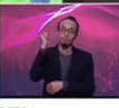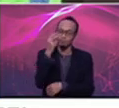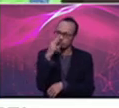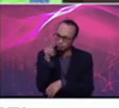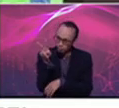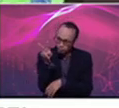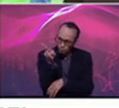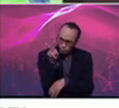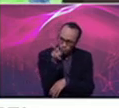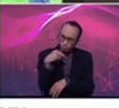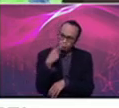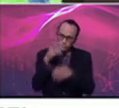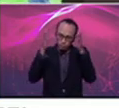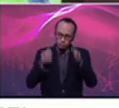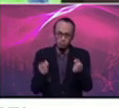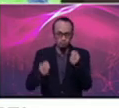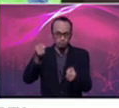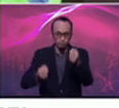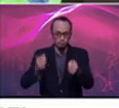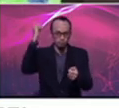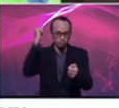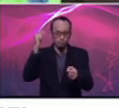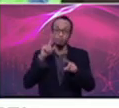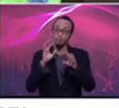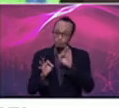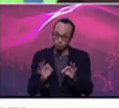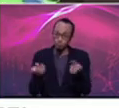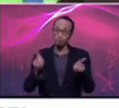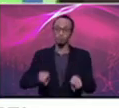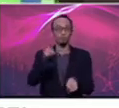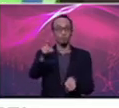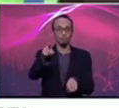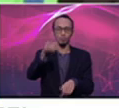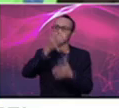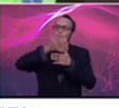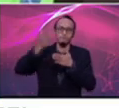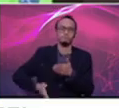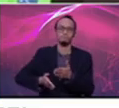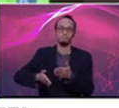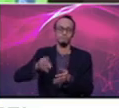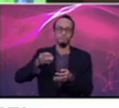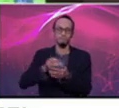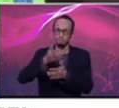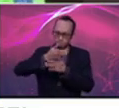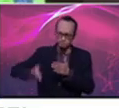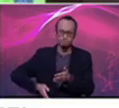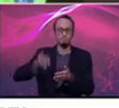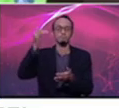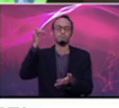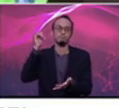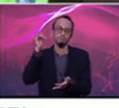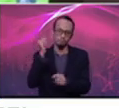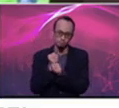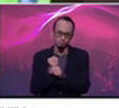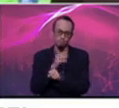laku pemandu-pemandu ini dan jika perlakuan ini berlaku mereka akan diberhentikan ketika itu memberhentikan kesalahan ketika itu